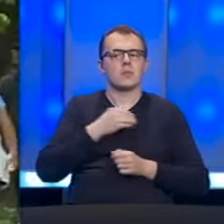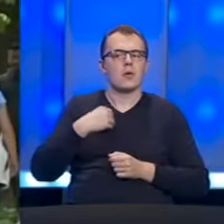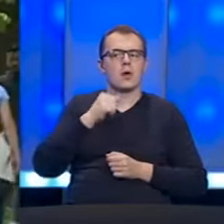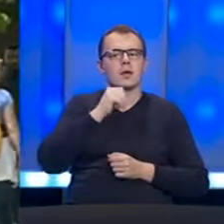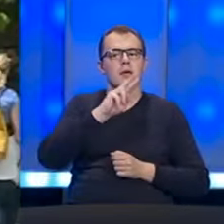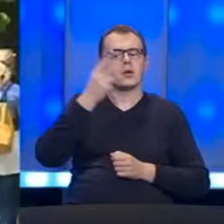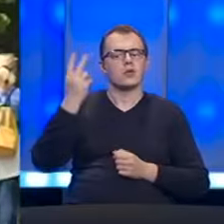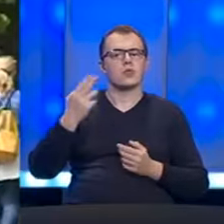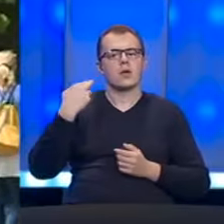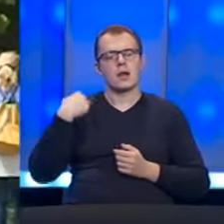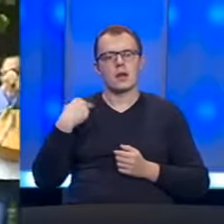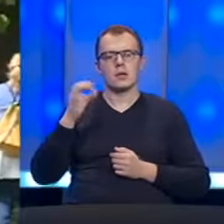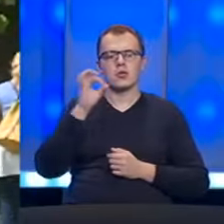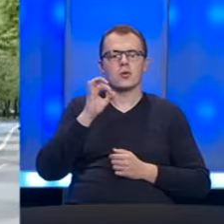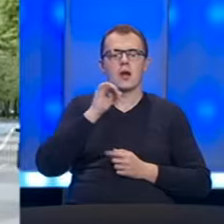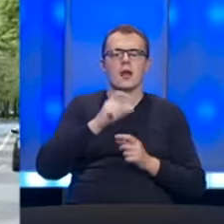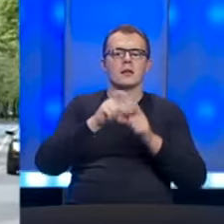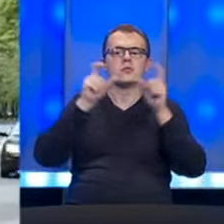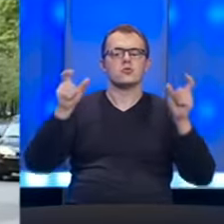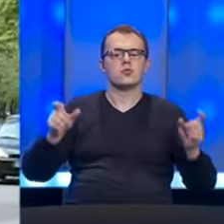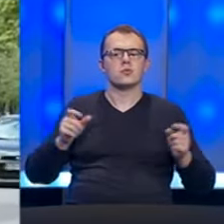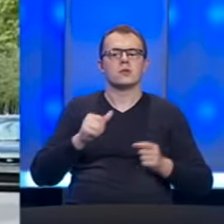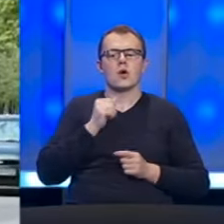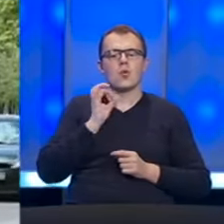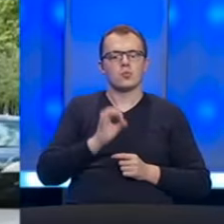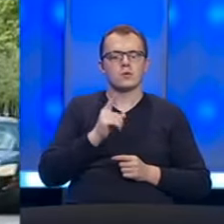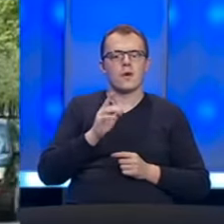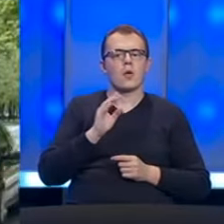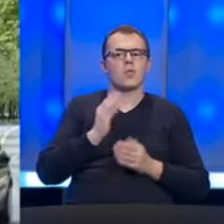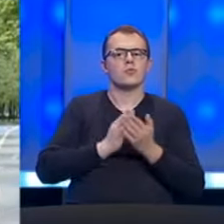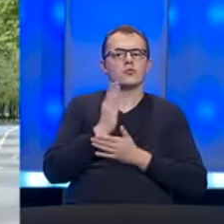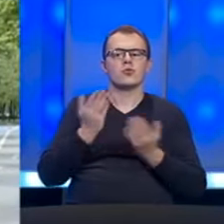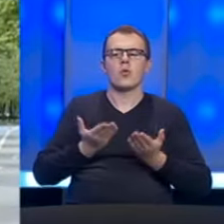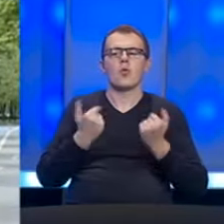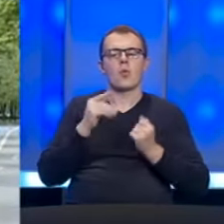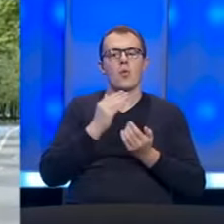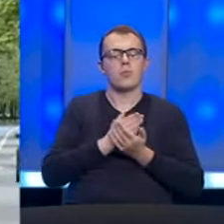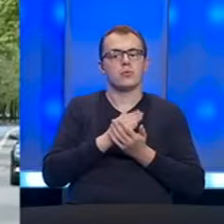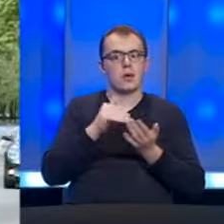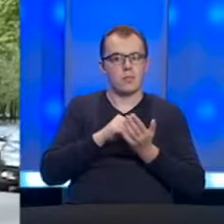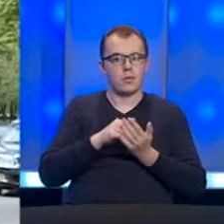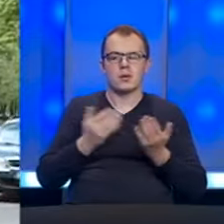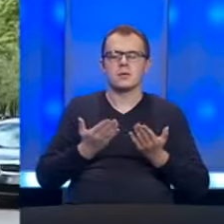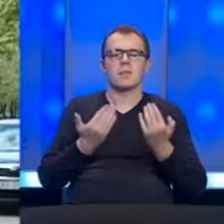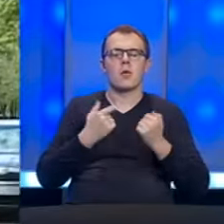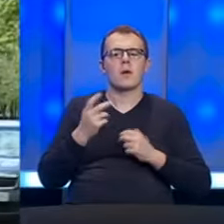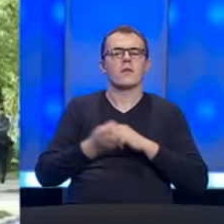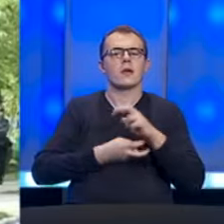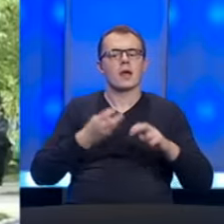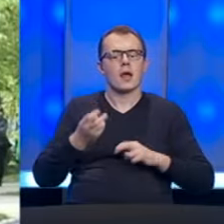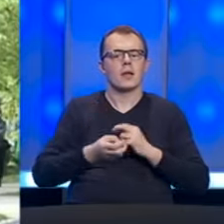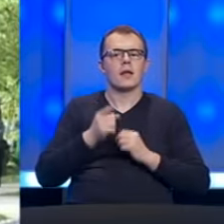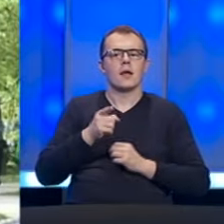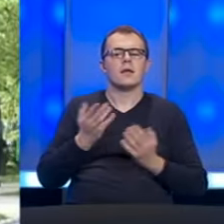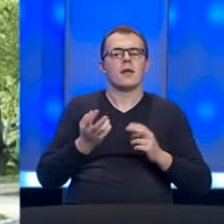drugih nadležnih organa i institucija. U svakom slučaju, ukoliko bude potrebe za bilo kakvim kretanjem,